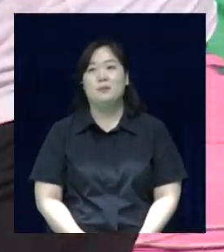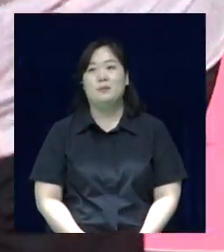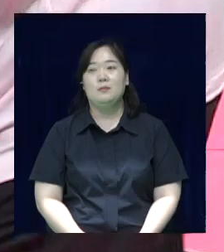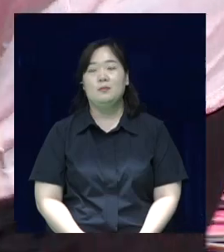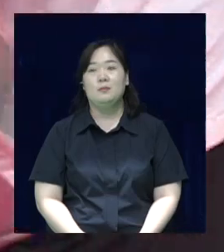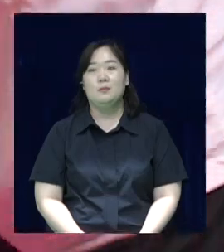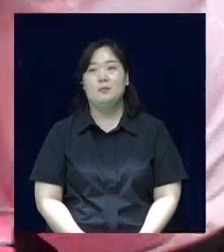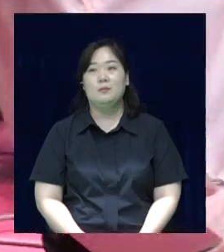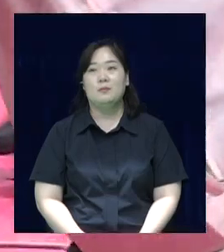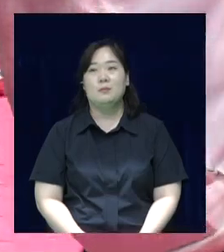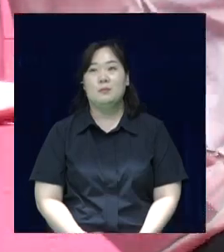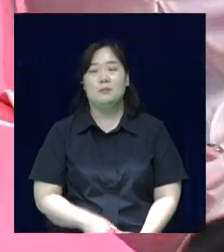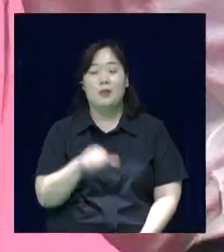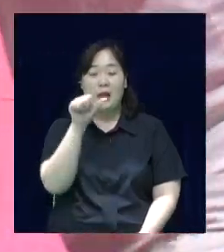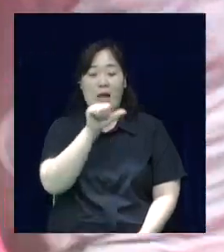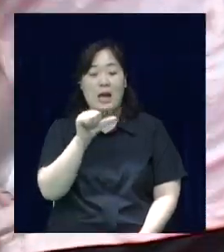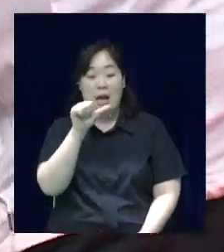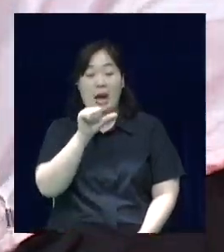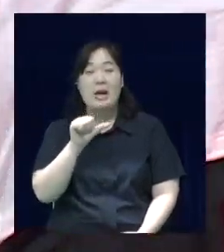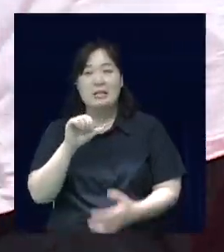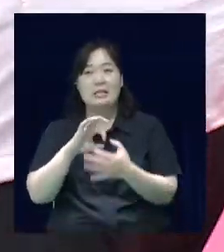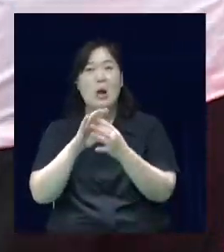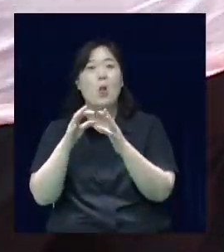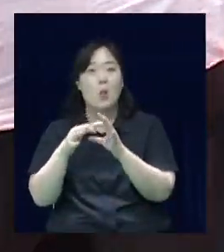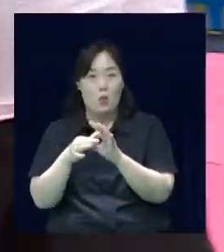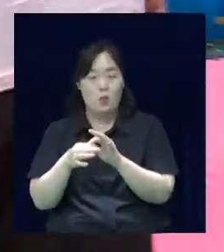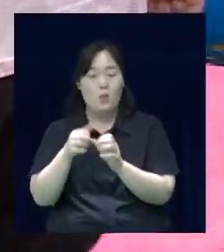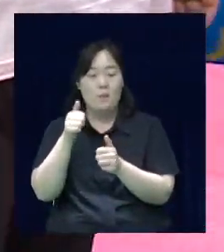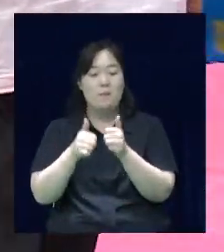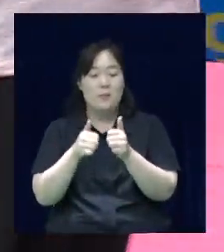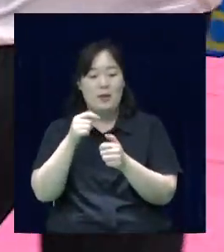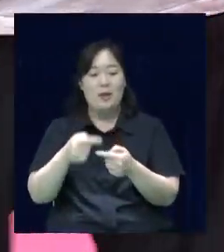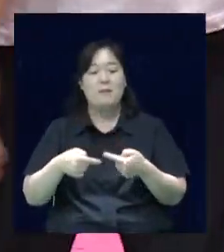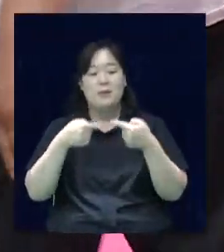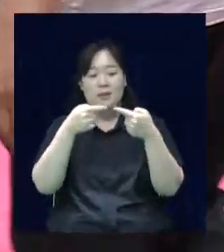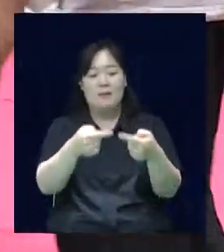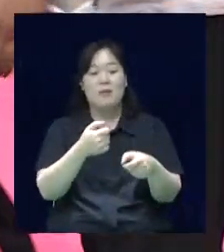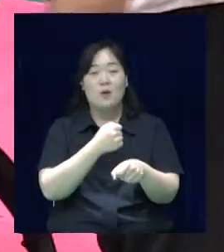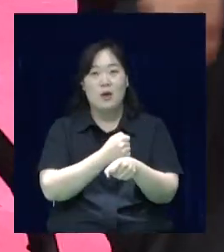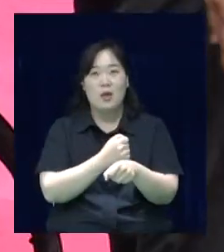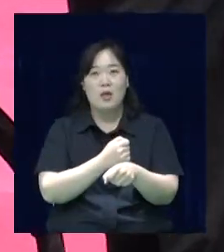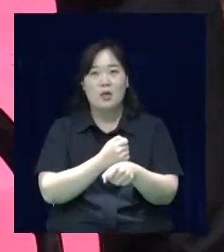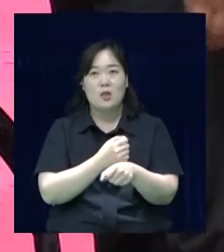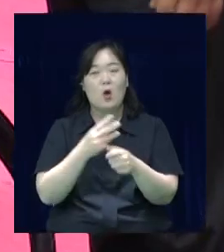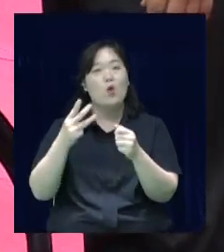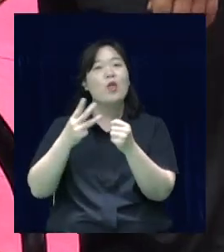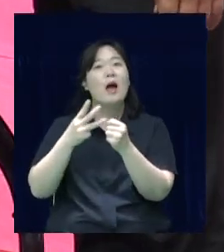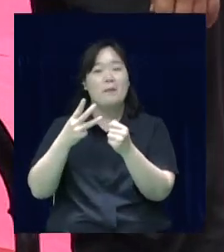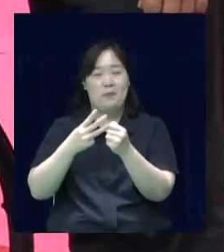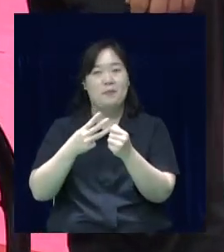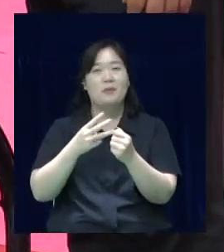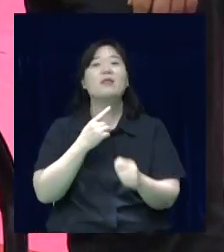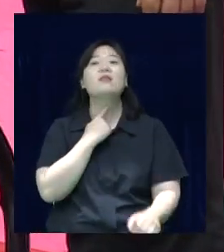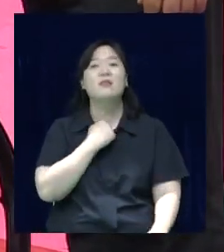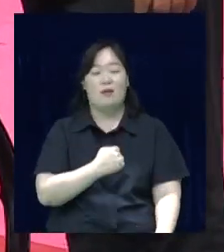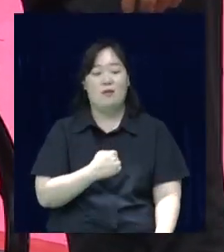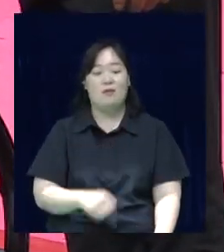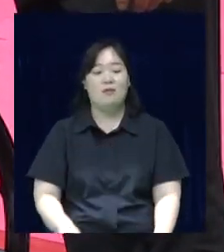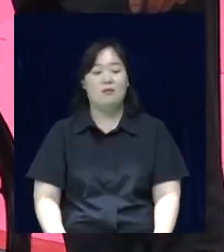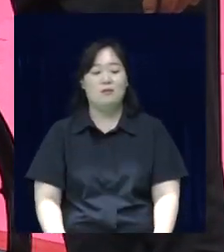2018 팔렘방 아시안게임 아시안게임에도 출전했고 네. 예. 2014 아시안게임에서도 동메달을 차지한 바 있는 예. 문정훈